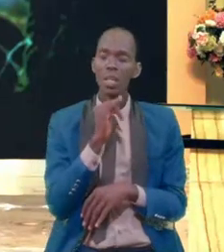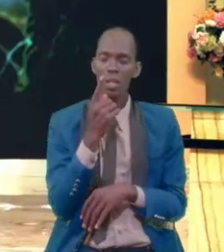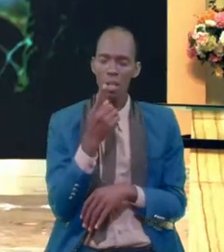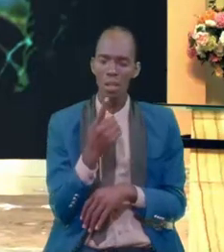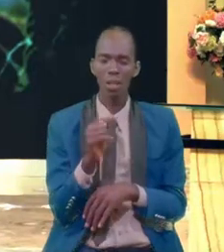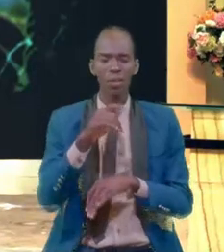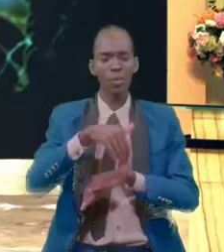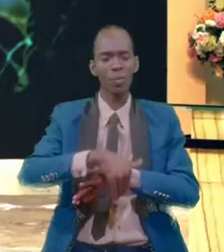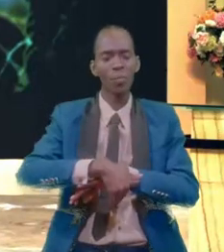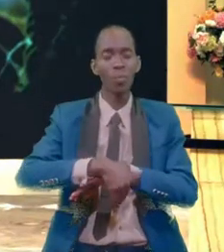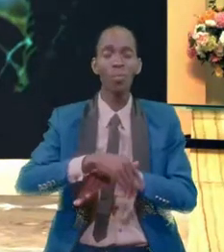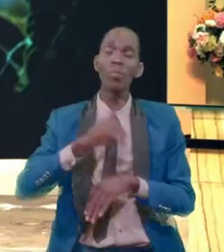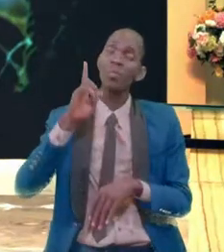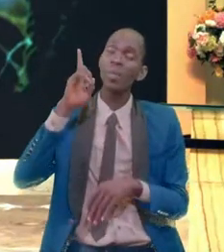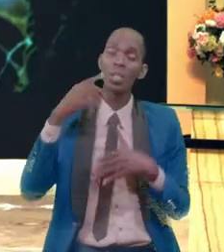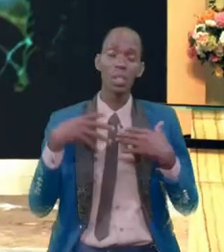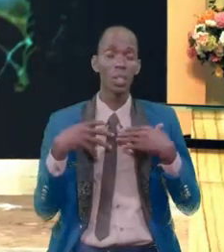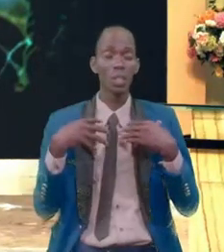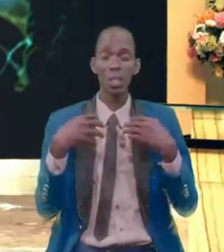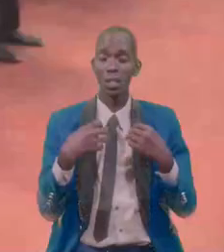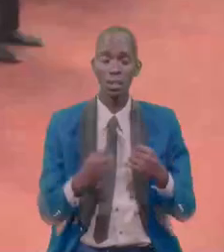vous. Il guérit.